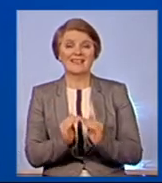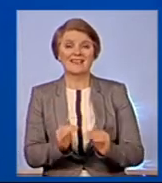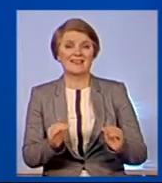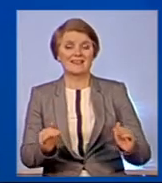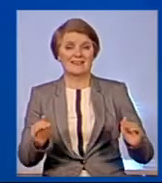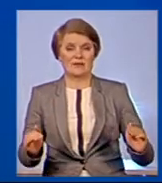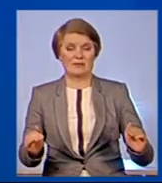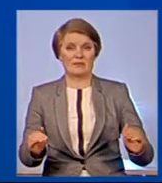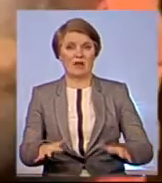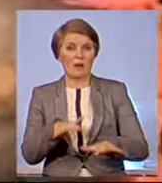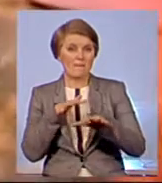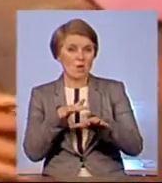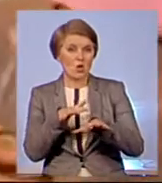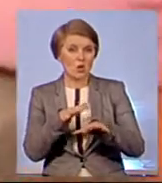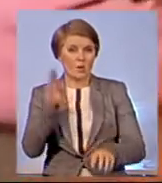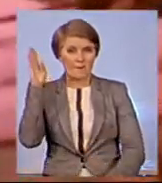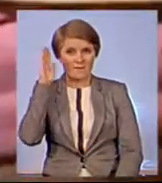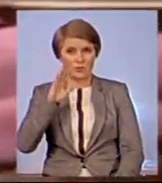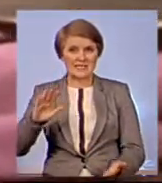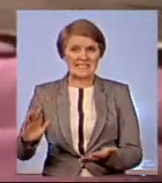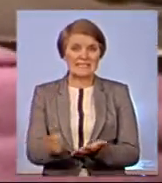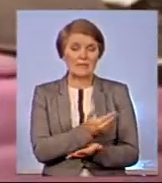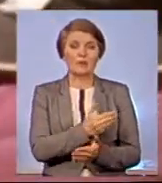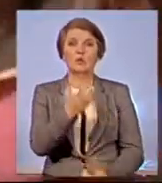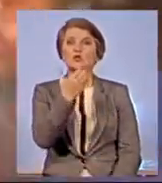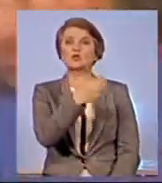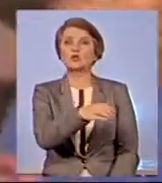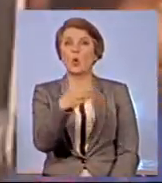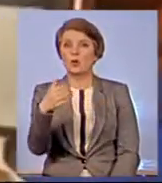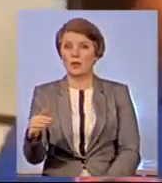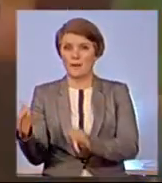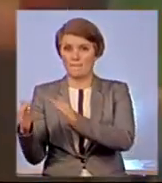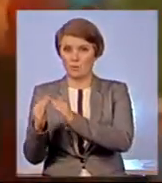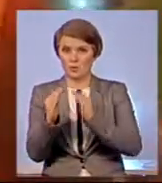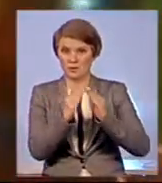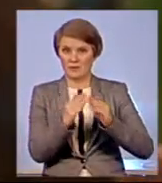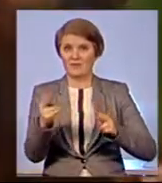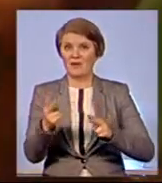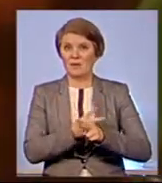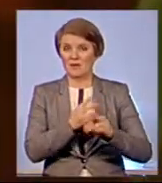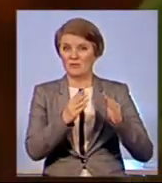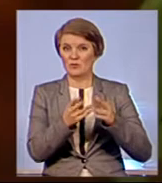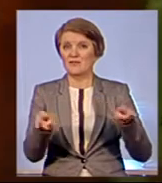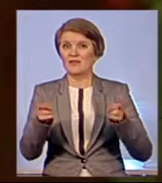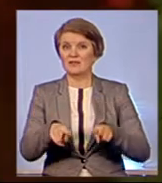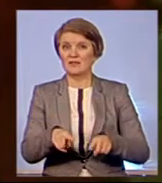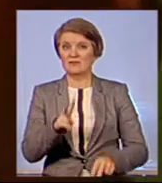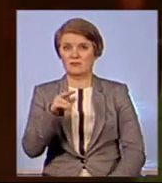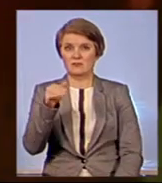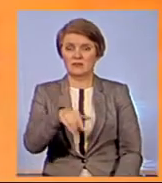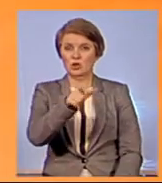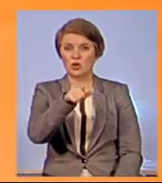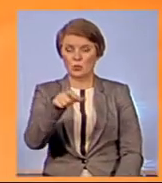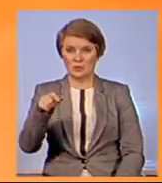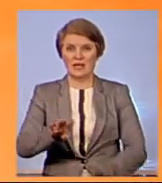Кіоко. Потоками води і бруду змило сотні будинків. Без даху над головою лишилися близько 2000 людей. Греблю